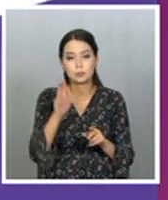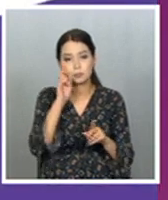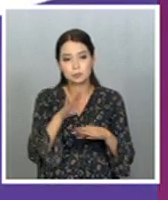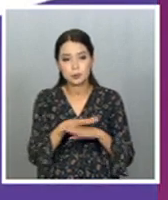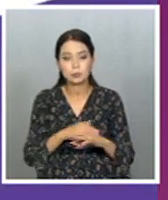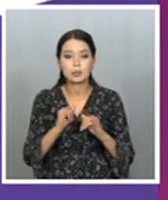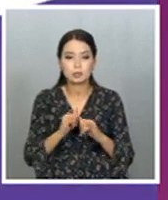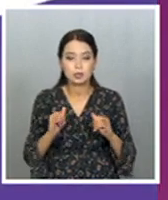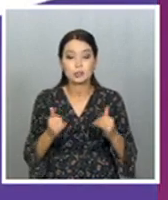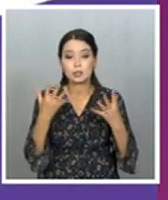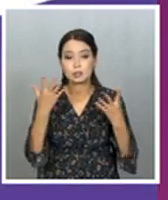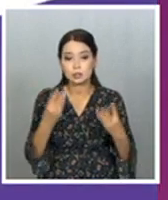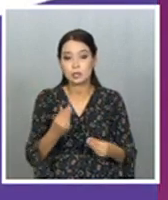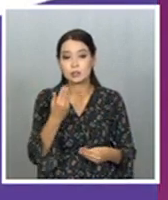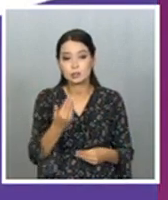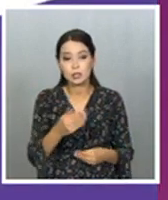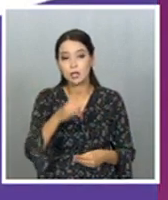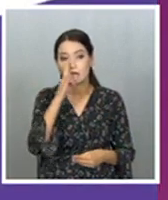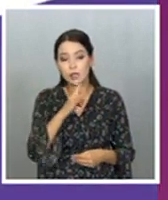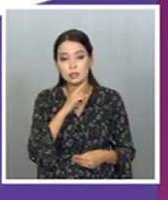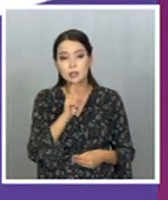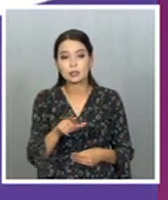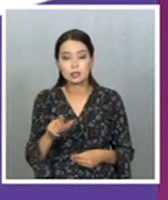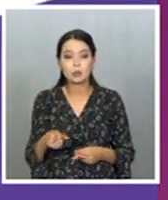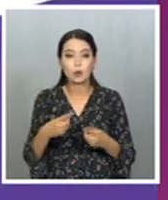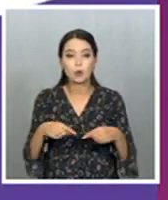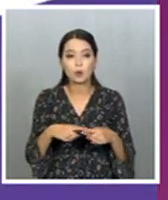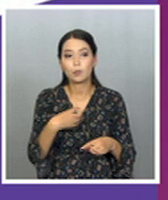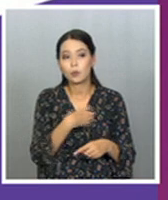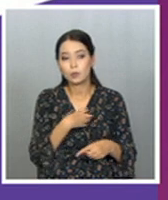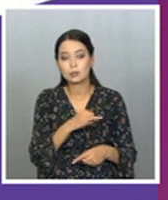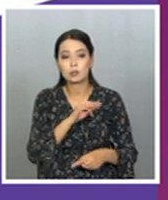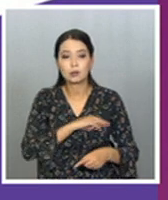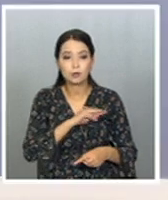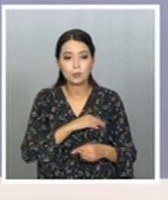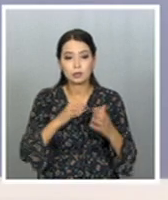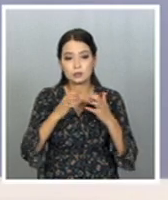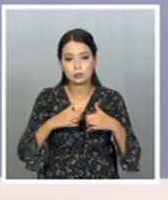Оқушылар, сіздер бүгінгі сабақта қазақ зиялыларының қоғамдағы рөлі мен қызметін